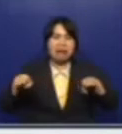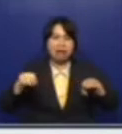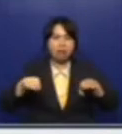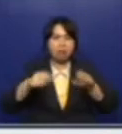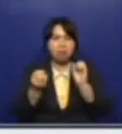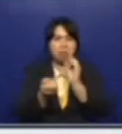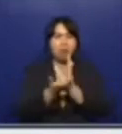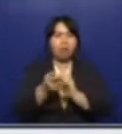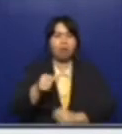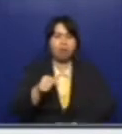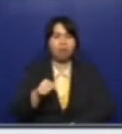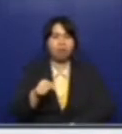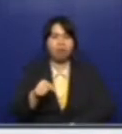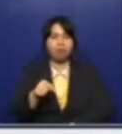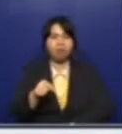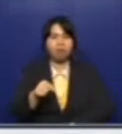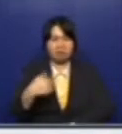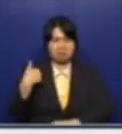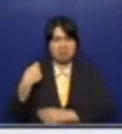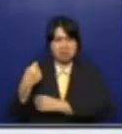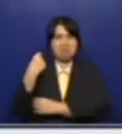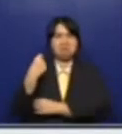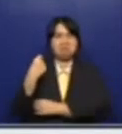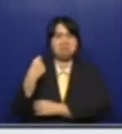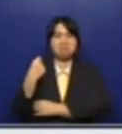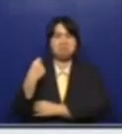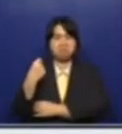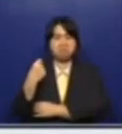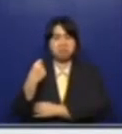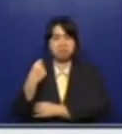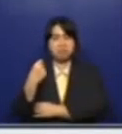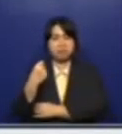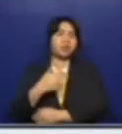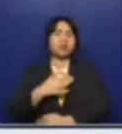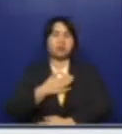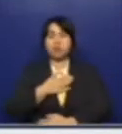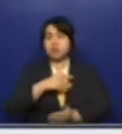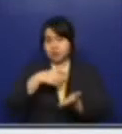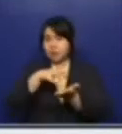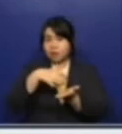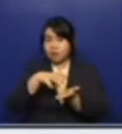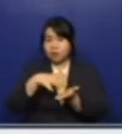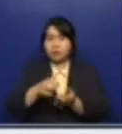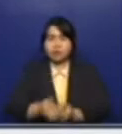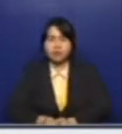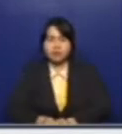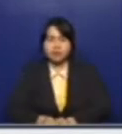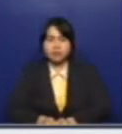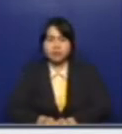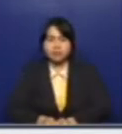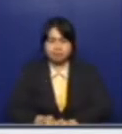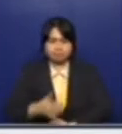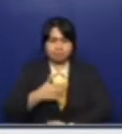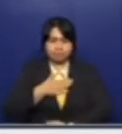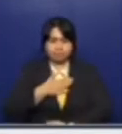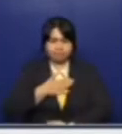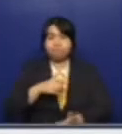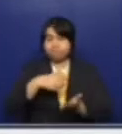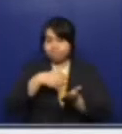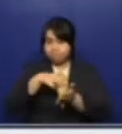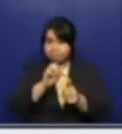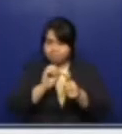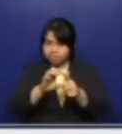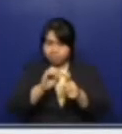งและก็เข้มข้นที่สุดผมอยากเรียนงี้ท่านประธานผมอยากให้ข้อคิดเห็น